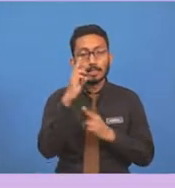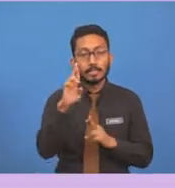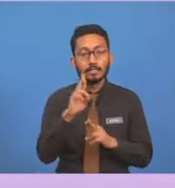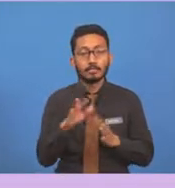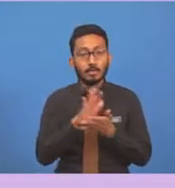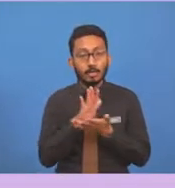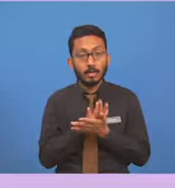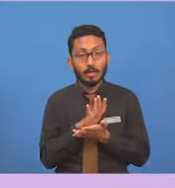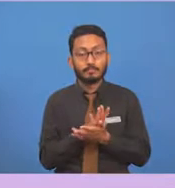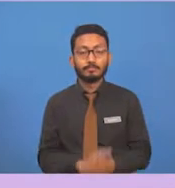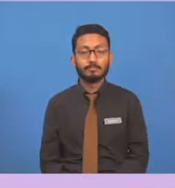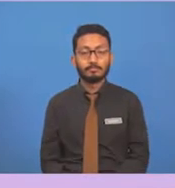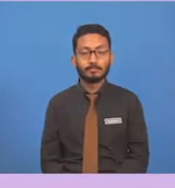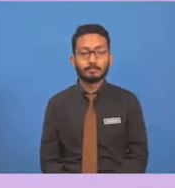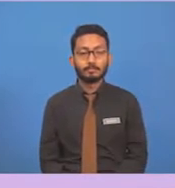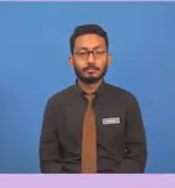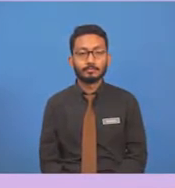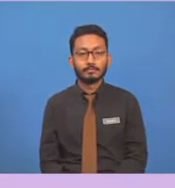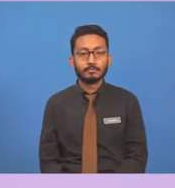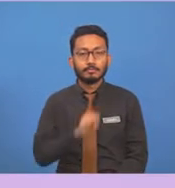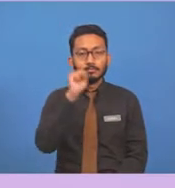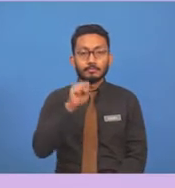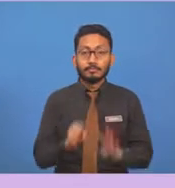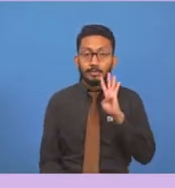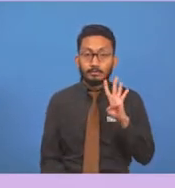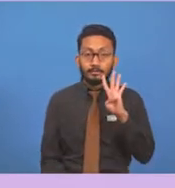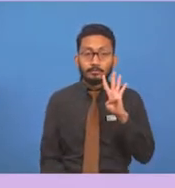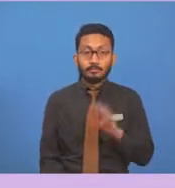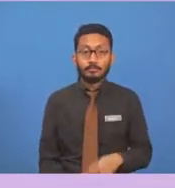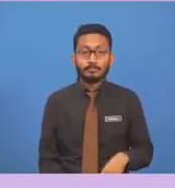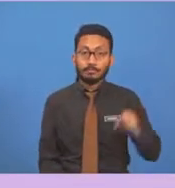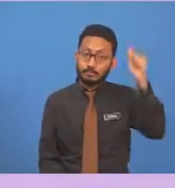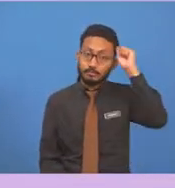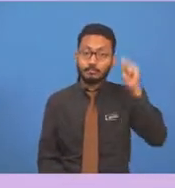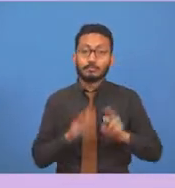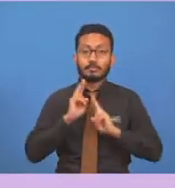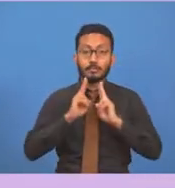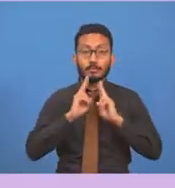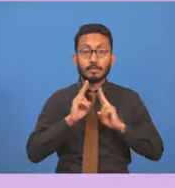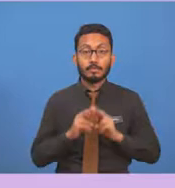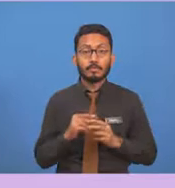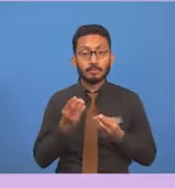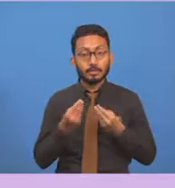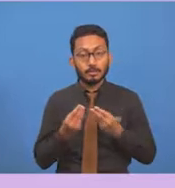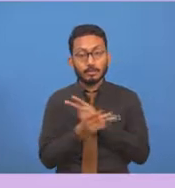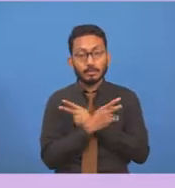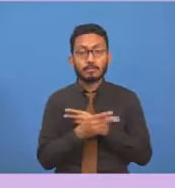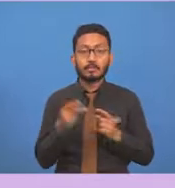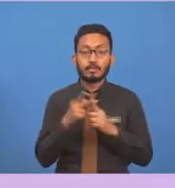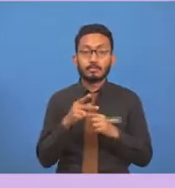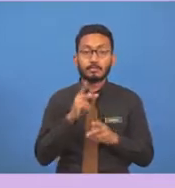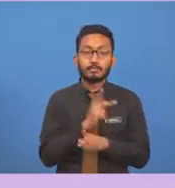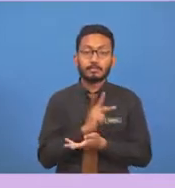sekolah. Soalan nombor 4. Siva mengucapkan terima kasih kepada pekerja kantin yang